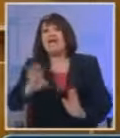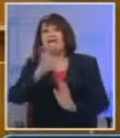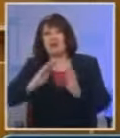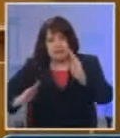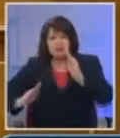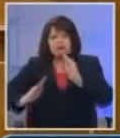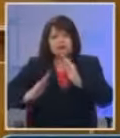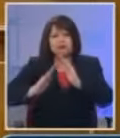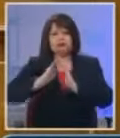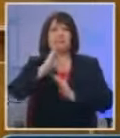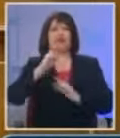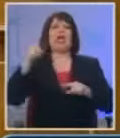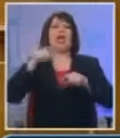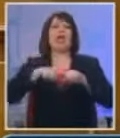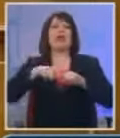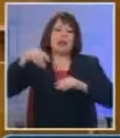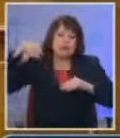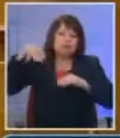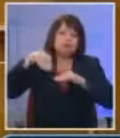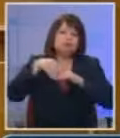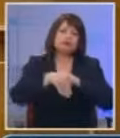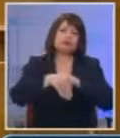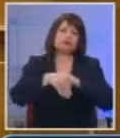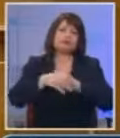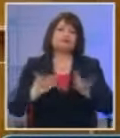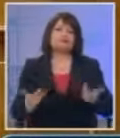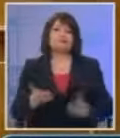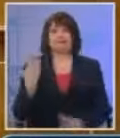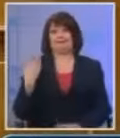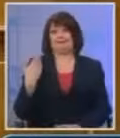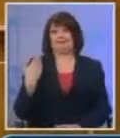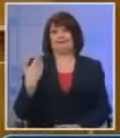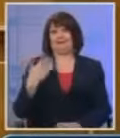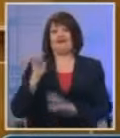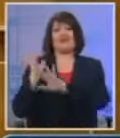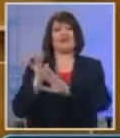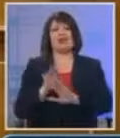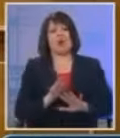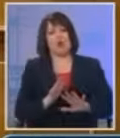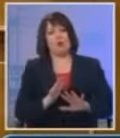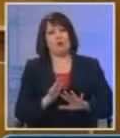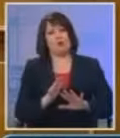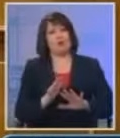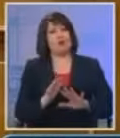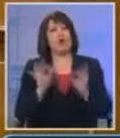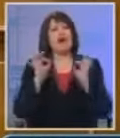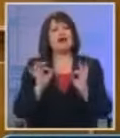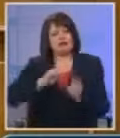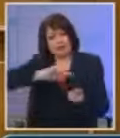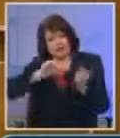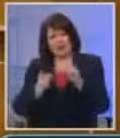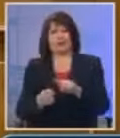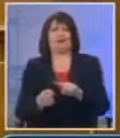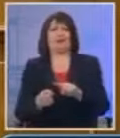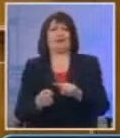τα πάνω και η Ελλάδα πάει μόνο προς τα κάτω. Όταν τον περασμένο ευθυνόπορο τα πράγματα ήταν ακριβώς αντίθετα.